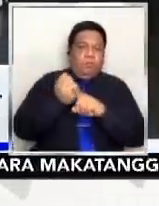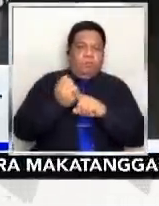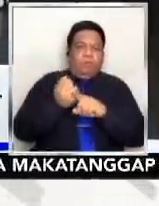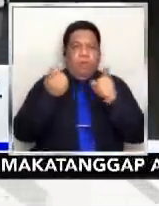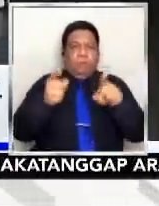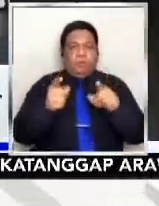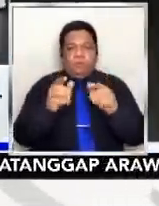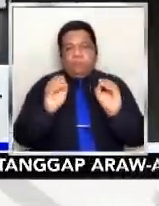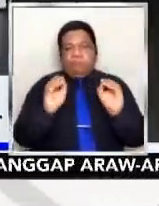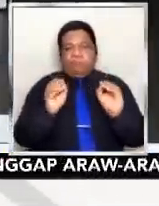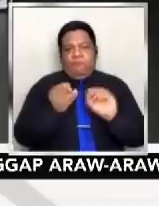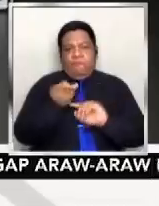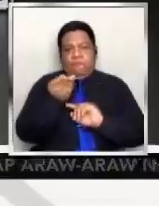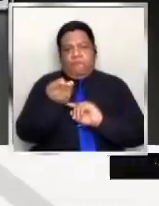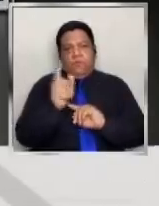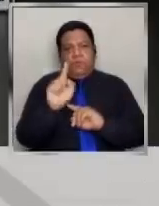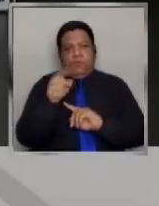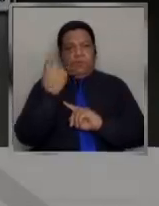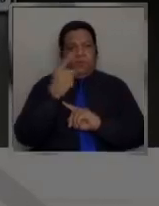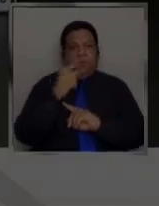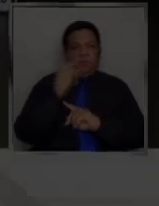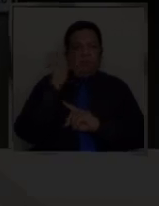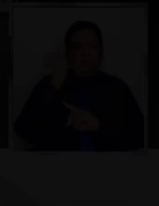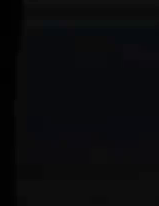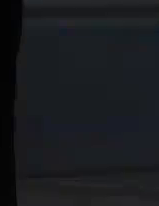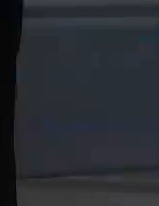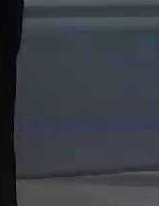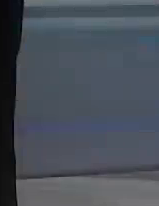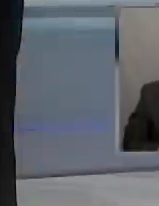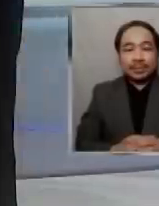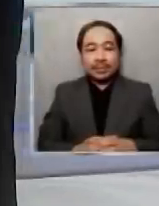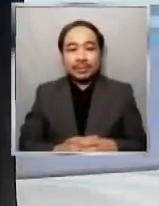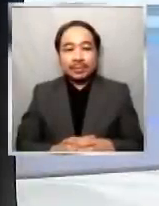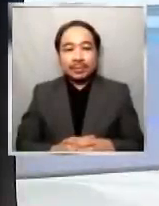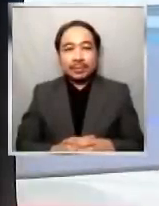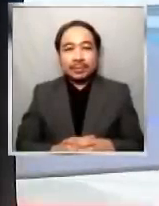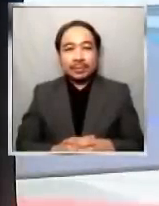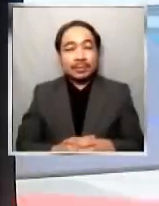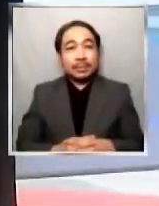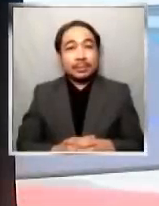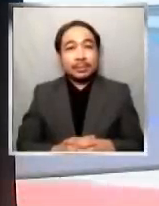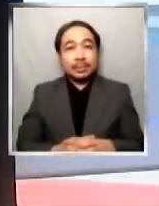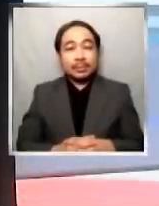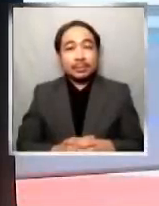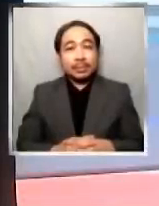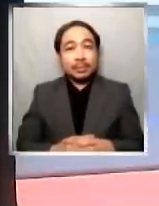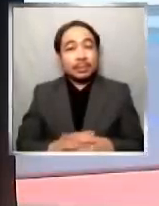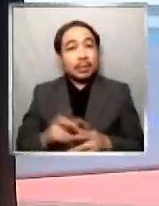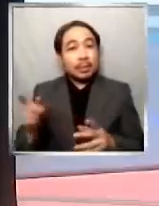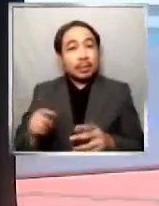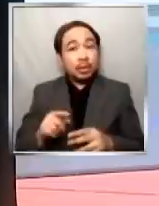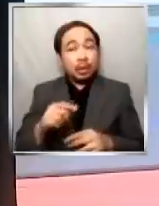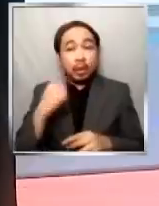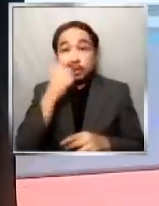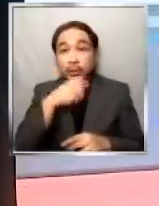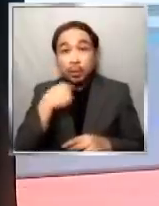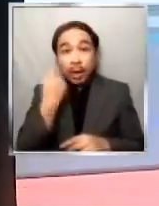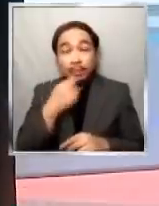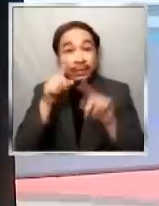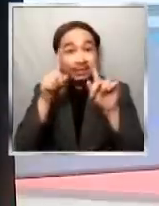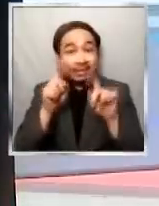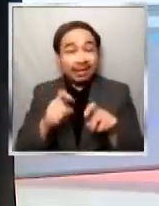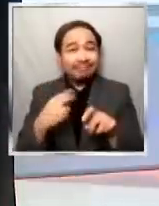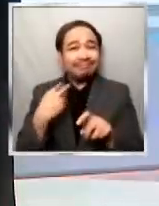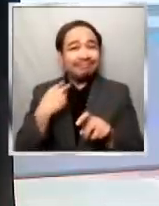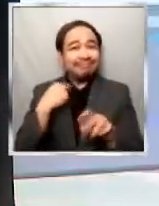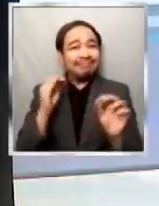Cedric Castillo, Nakatutok, 24 Oras. Wala raw pambayad sa swab test. Yung po ay hinihingi o ika